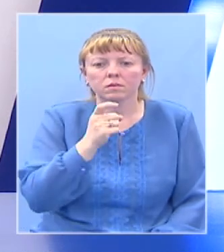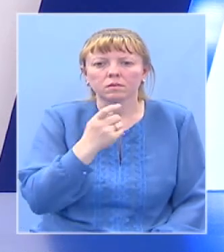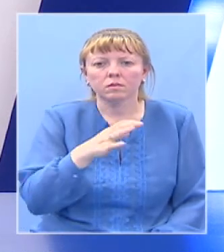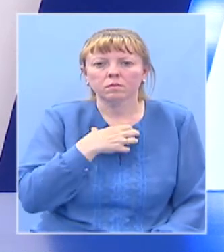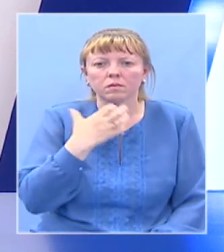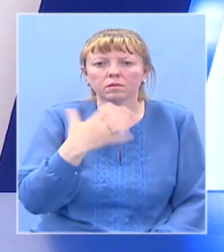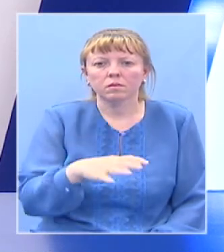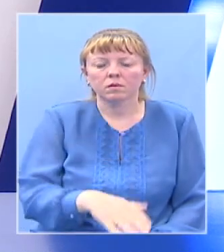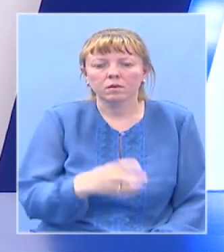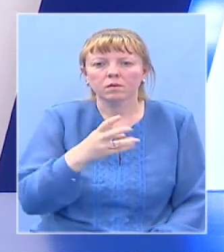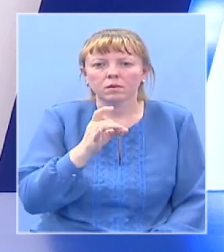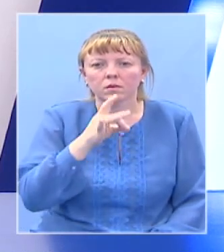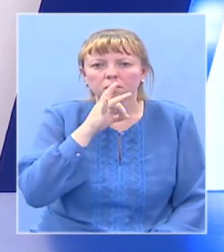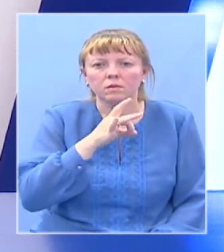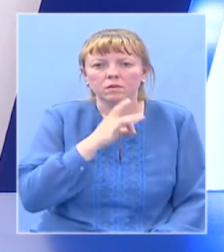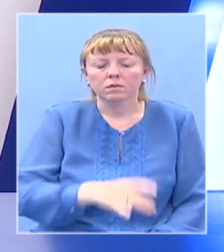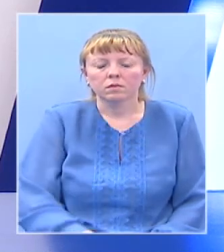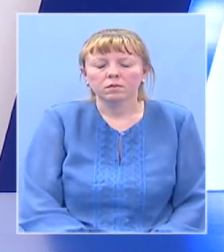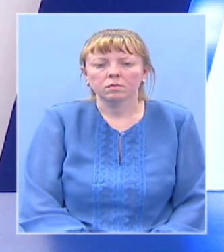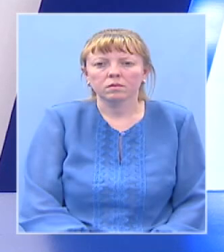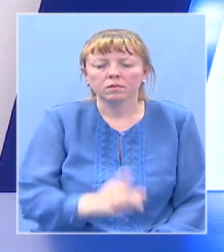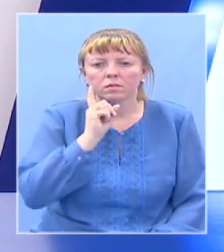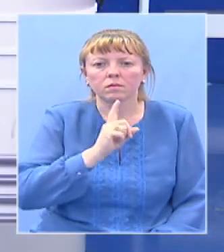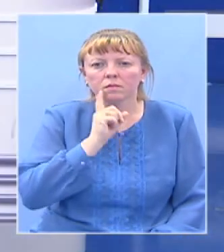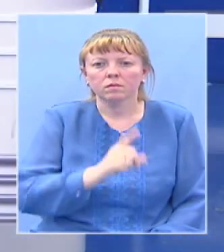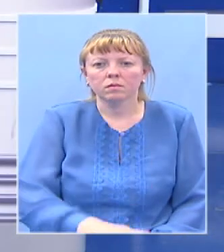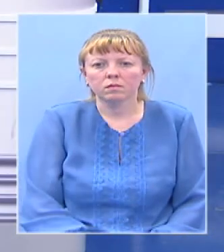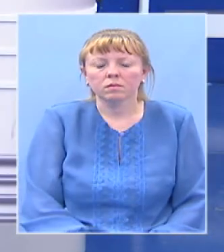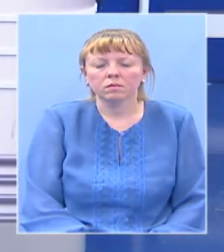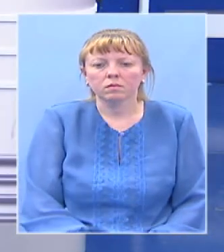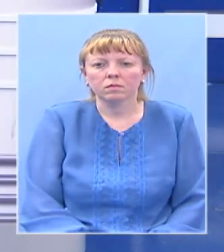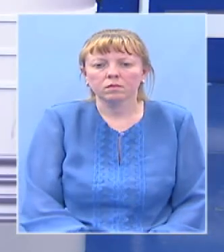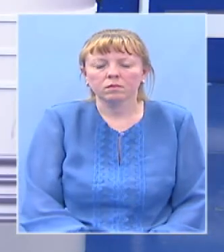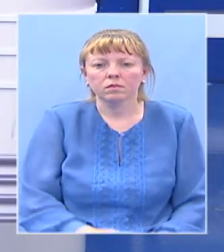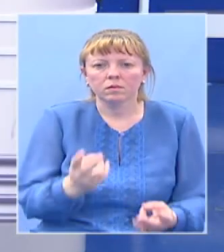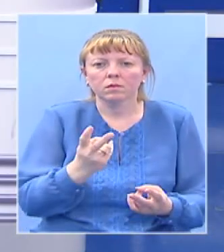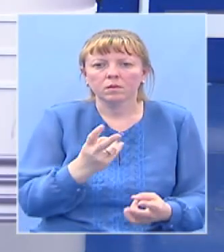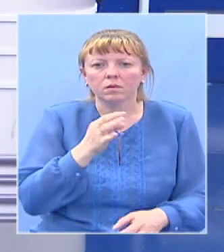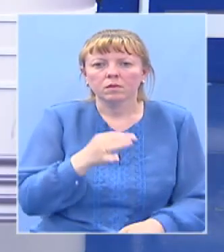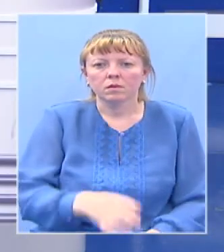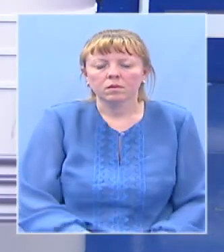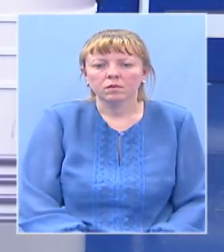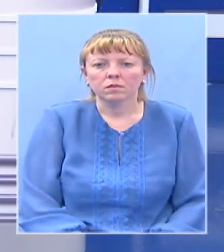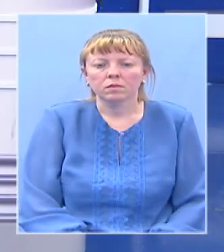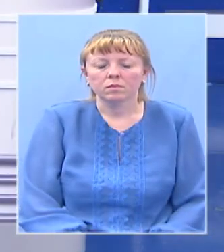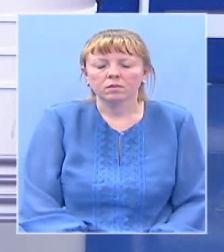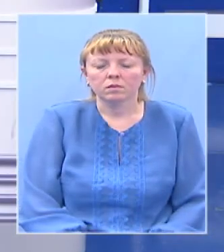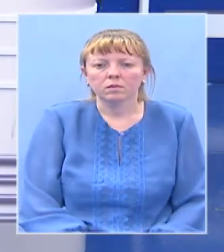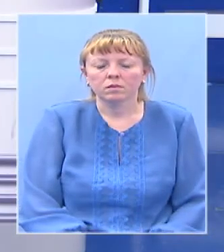важна была для Республики Казахстан то есть своевременно Да и очень нужно Необходимо это прям